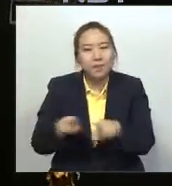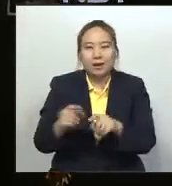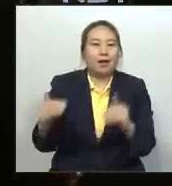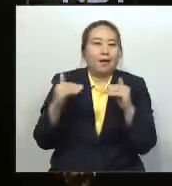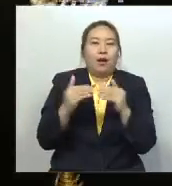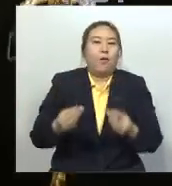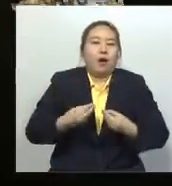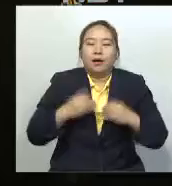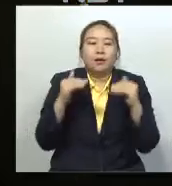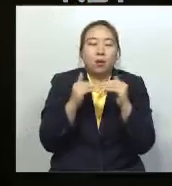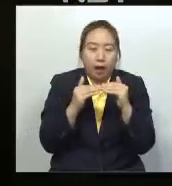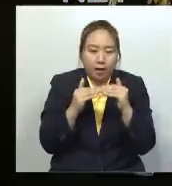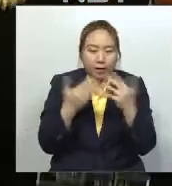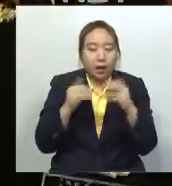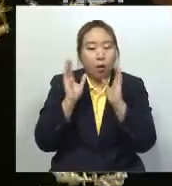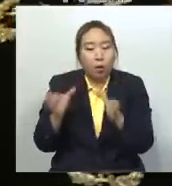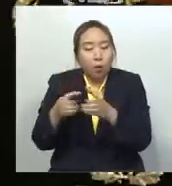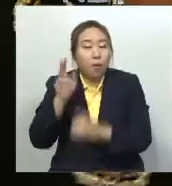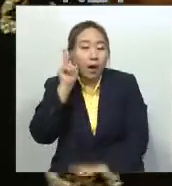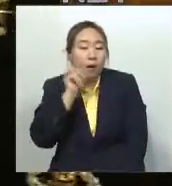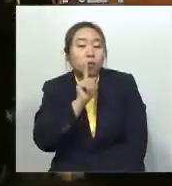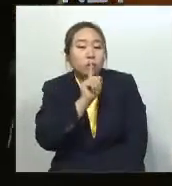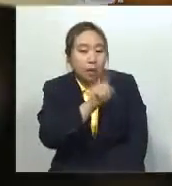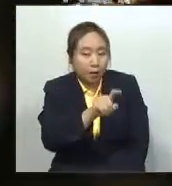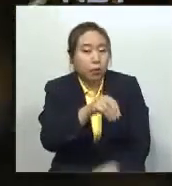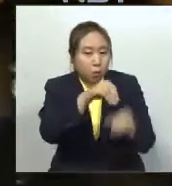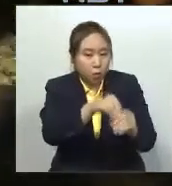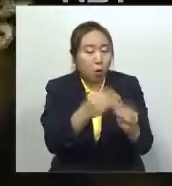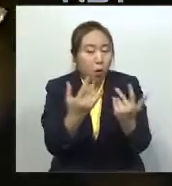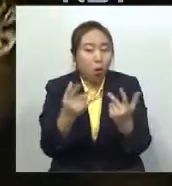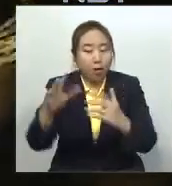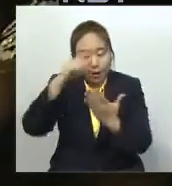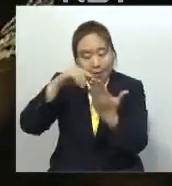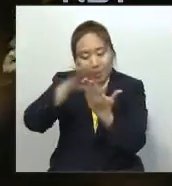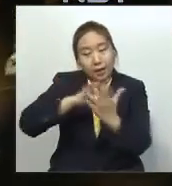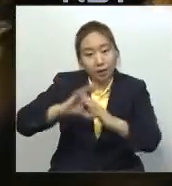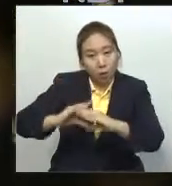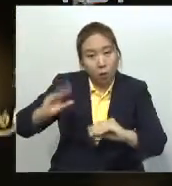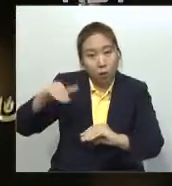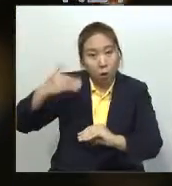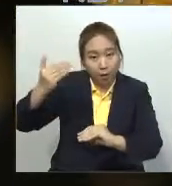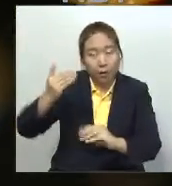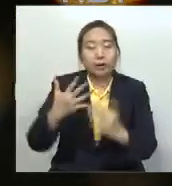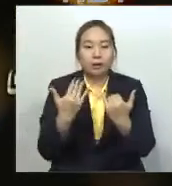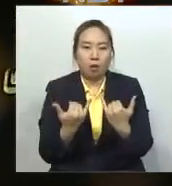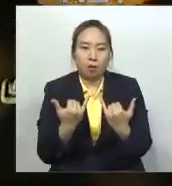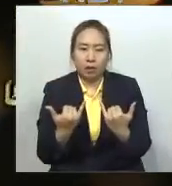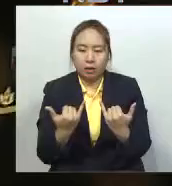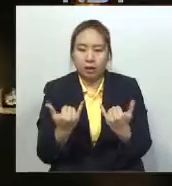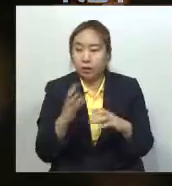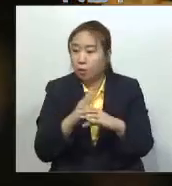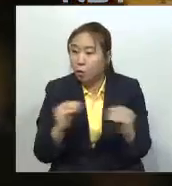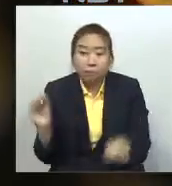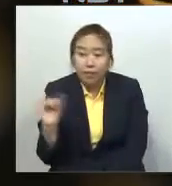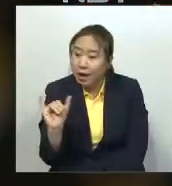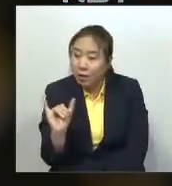ผู้สื่อข่าวก็สอบถามนะครับว่าจะต้องอยู่ให้บ้านเมืองสงบก่อนหรือไม่พลเอกเปรมก็ตอบนะครับว่าขณะนี้ยังไม่สงบ